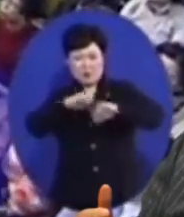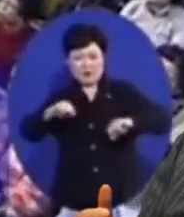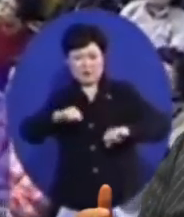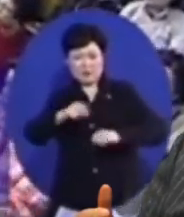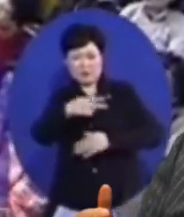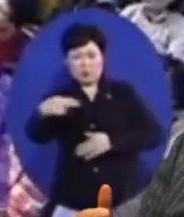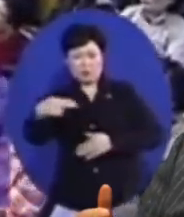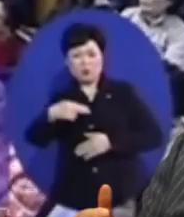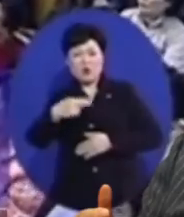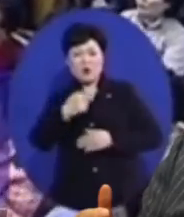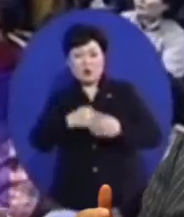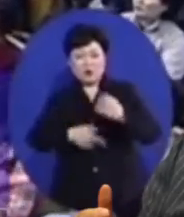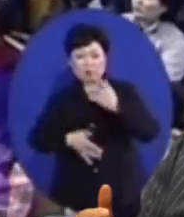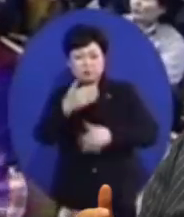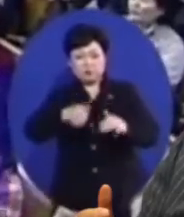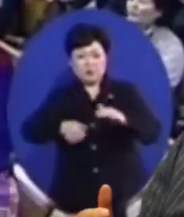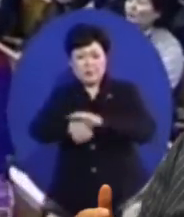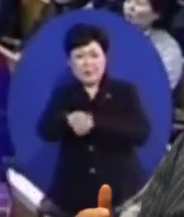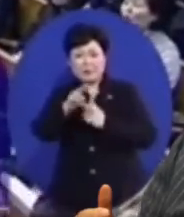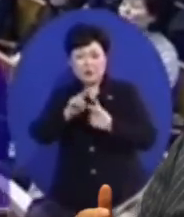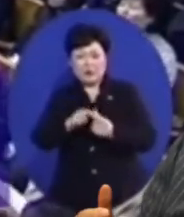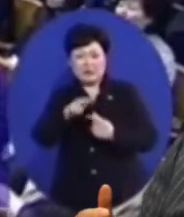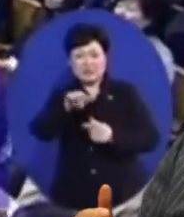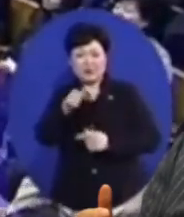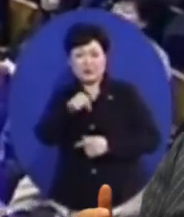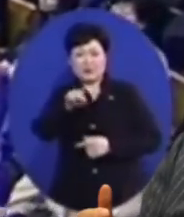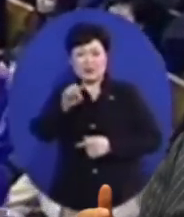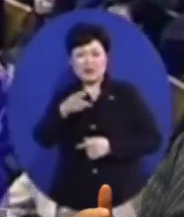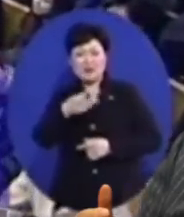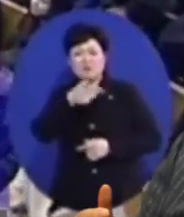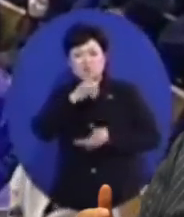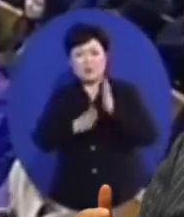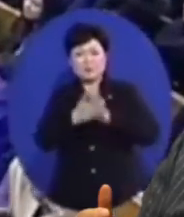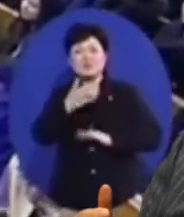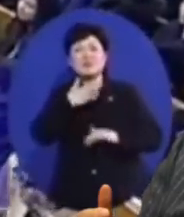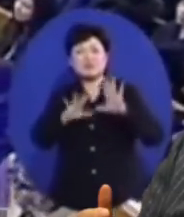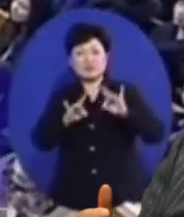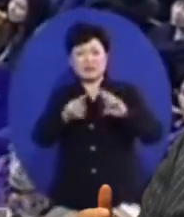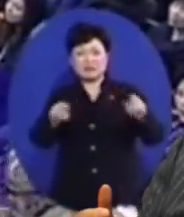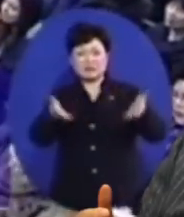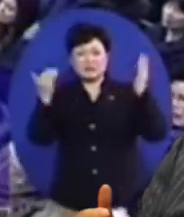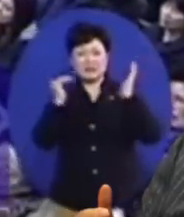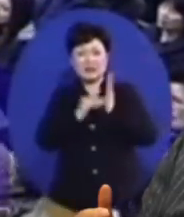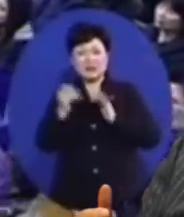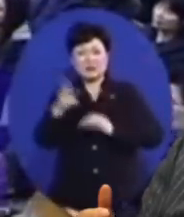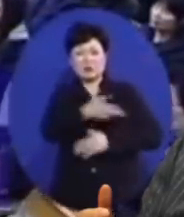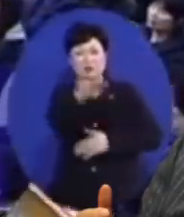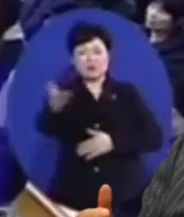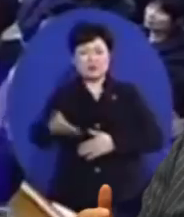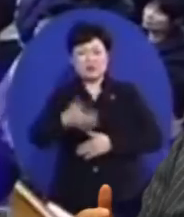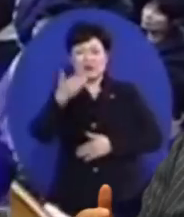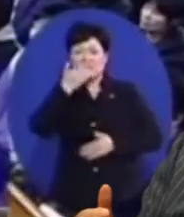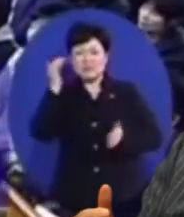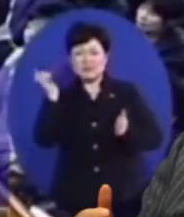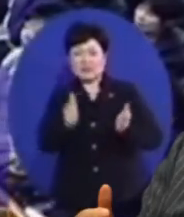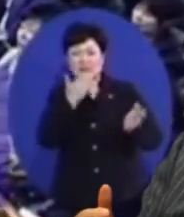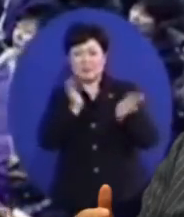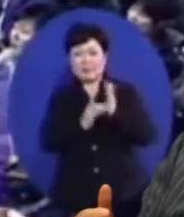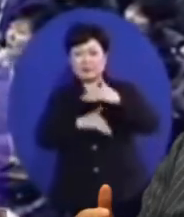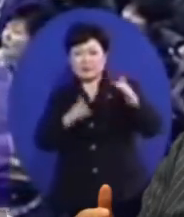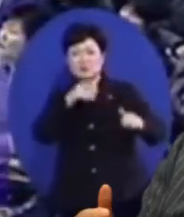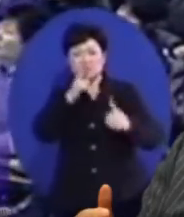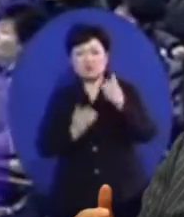곧 불뱀과 전갈이 있고 물이 없는 간조한 땅을 지나게 하셨으며 또 너를 위하여 단단한 반석에서